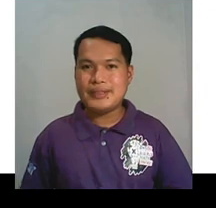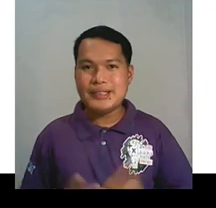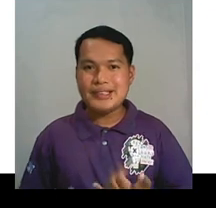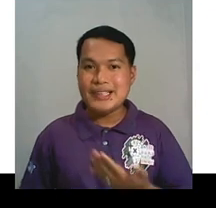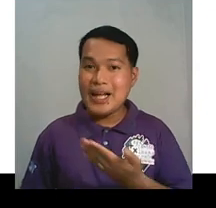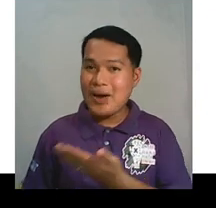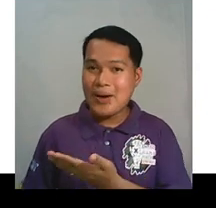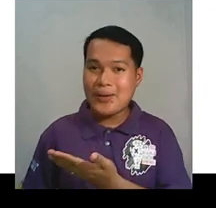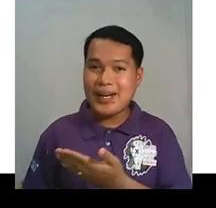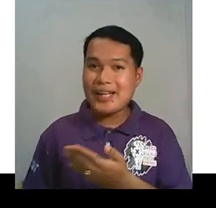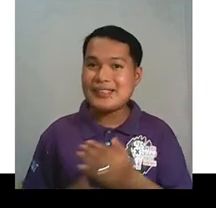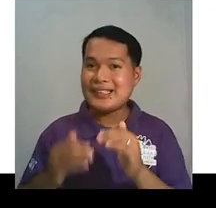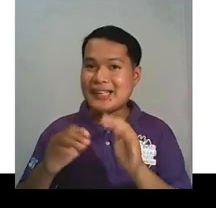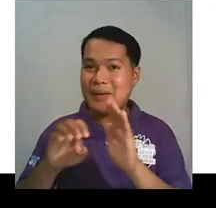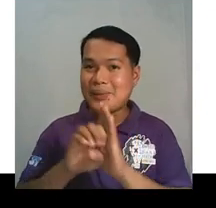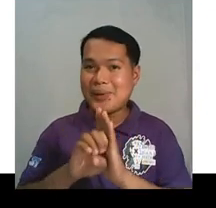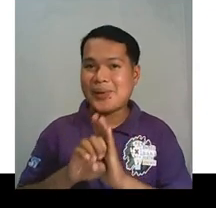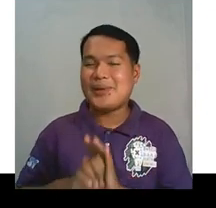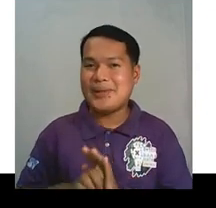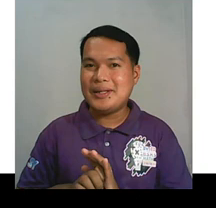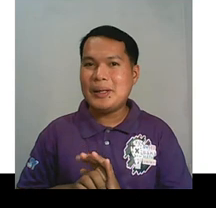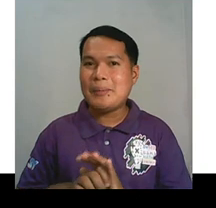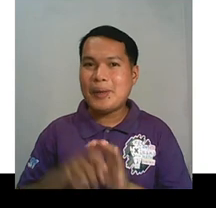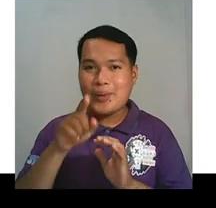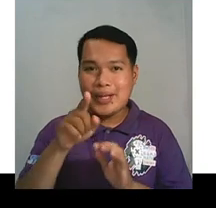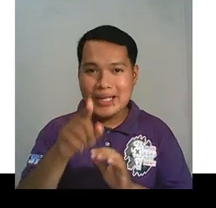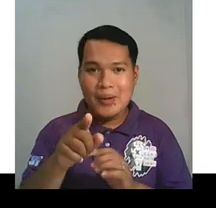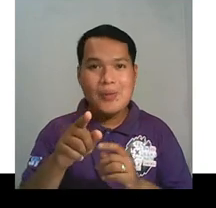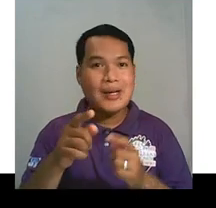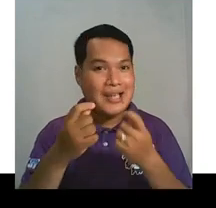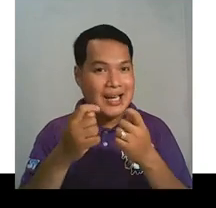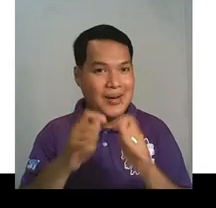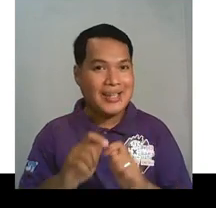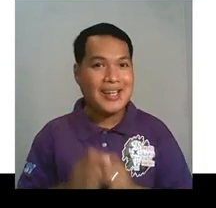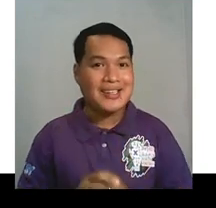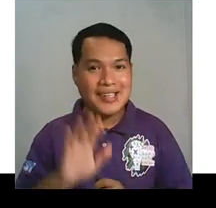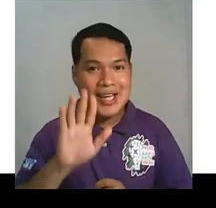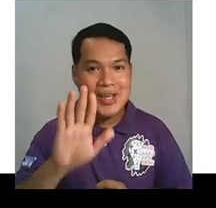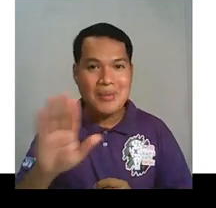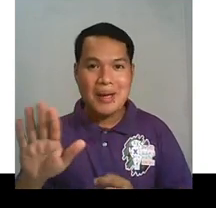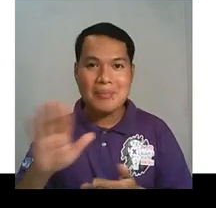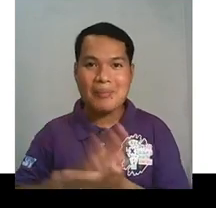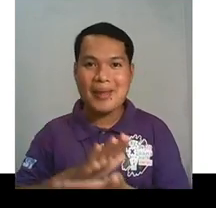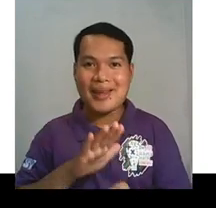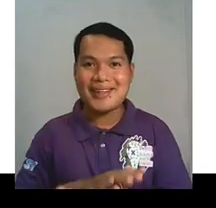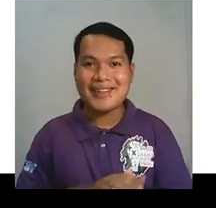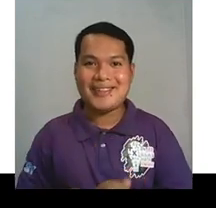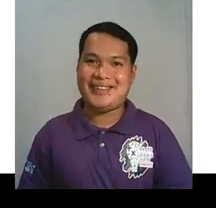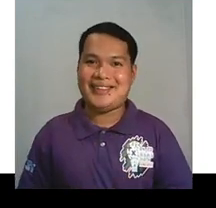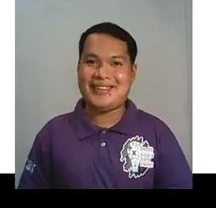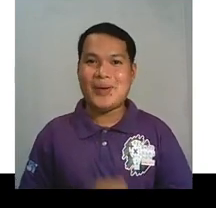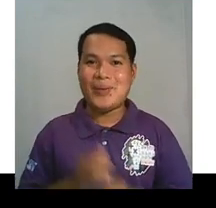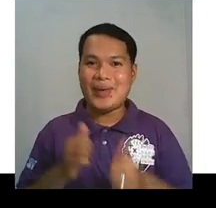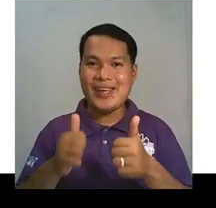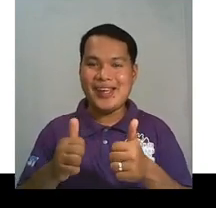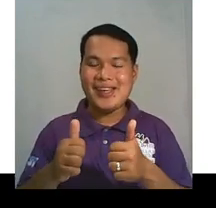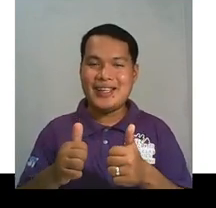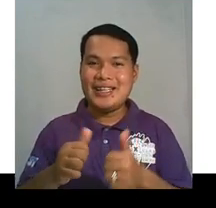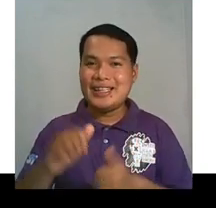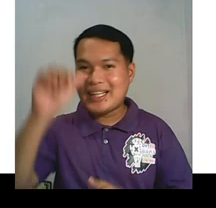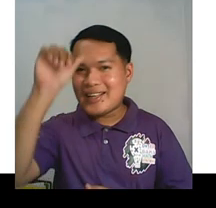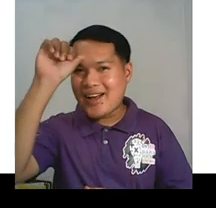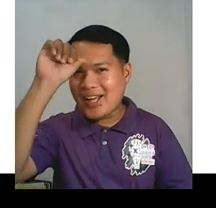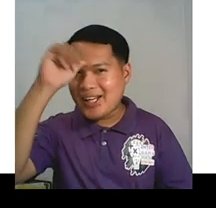This is now our next example. Pero ikaw ang gagawin nyo sa inyong mga kapit. Okay?